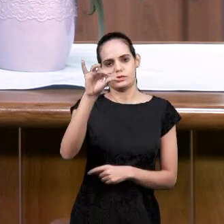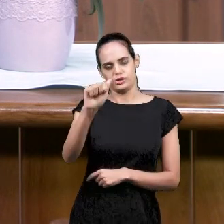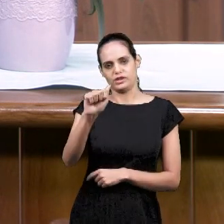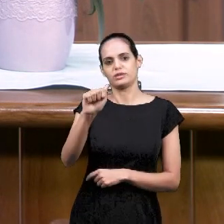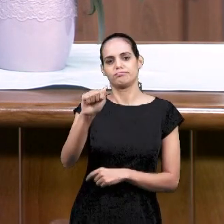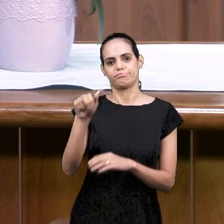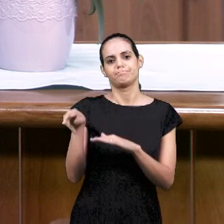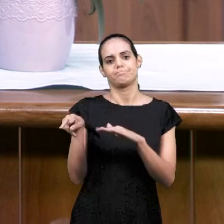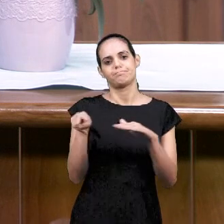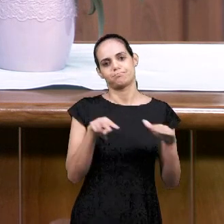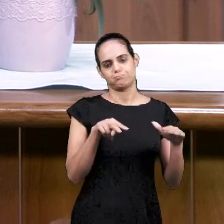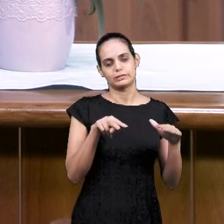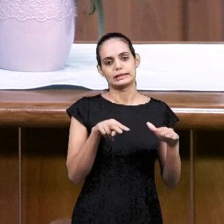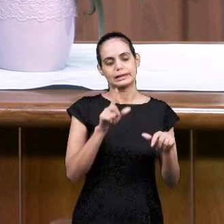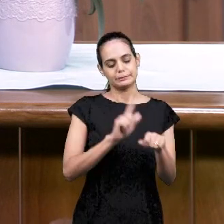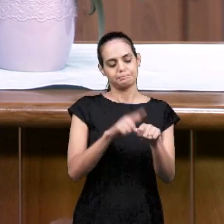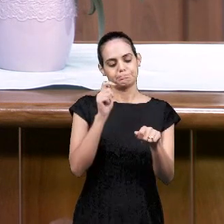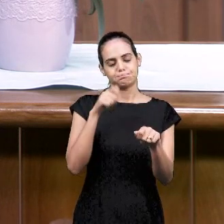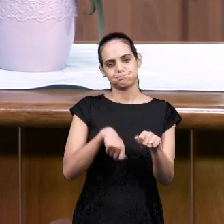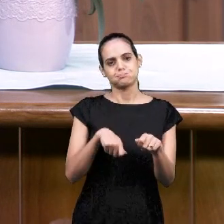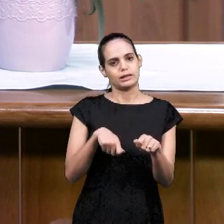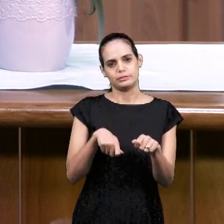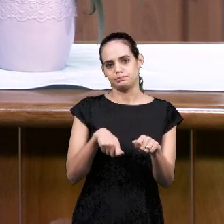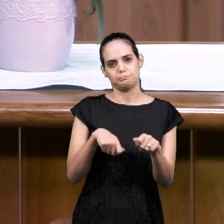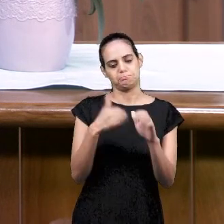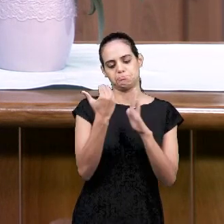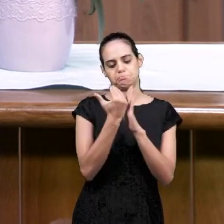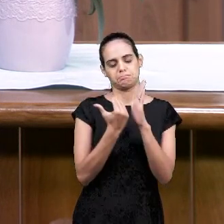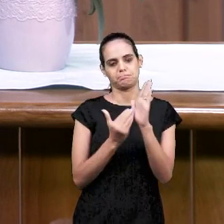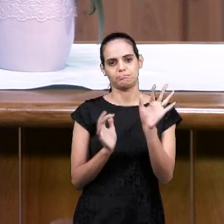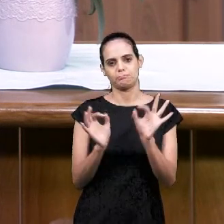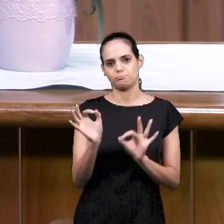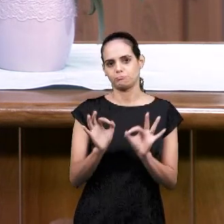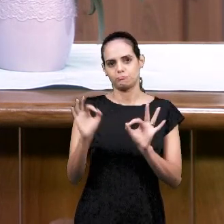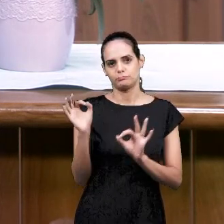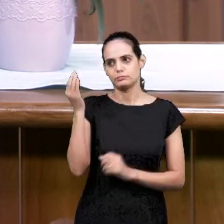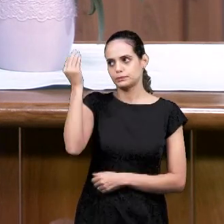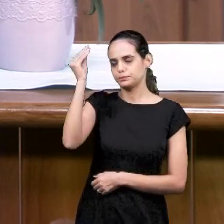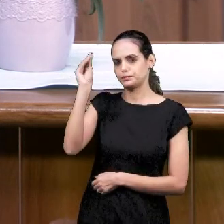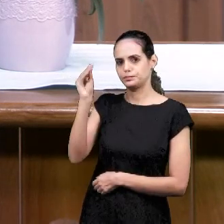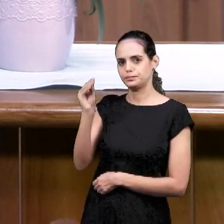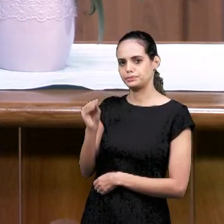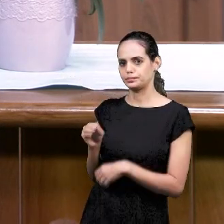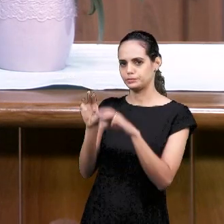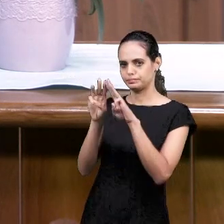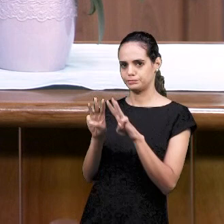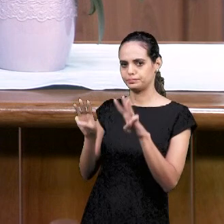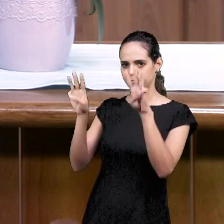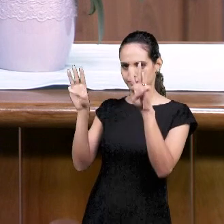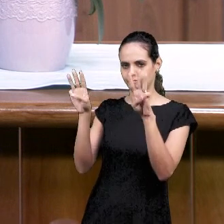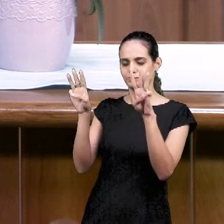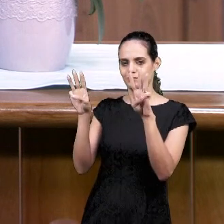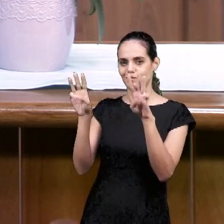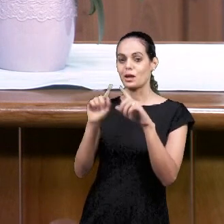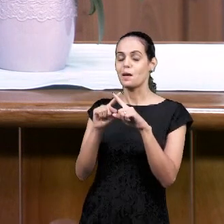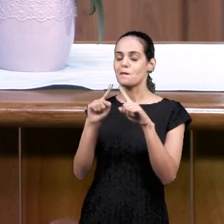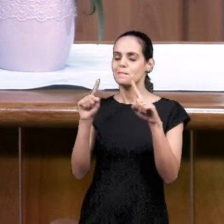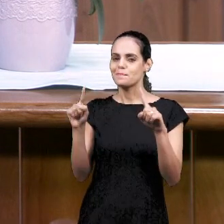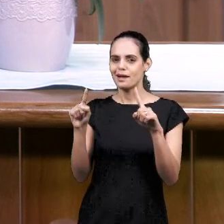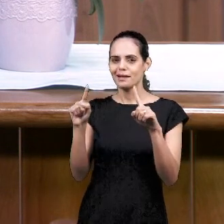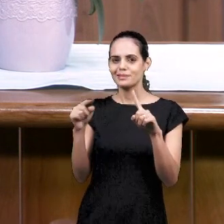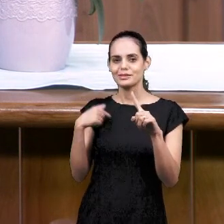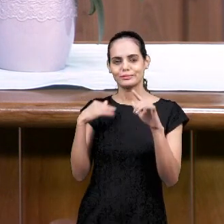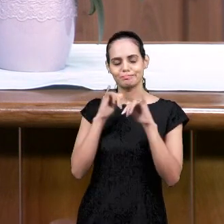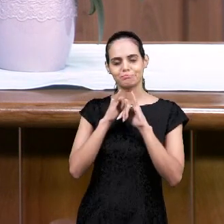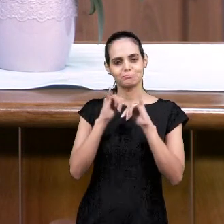jour. Donc, on n'a pas le temps d'organiser pour mettre donc à